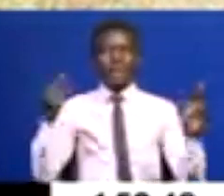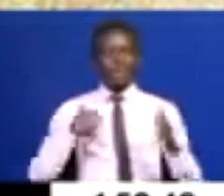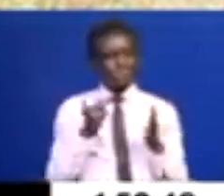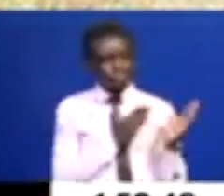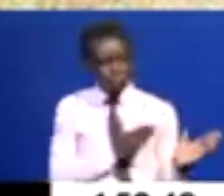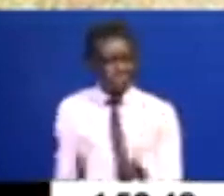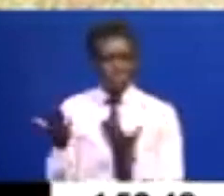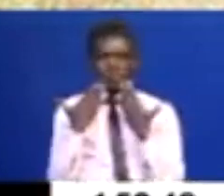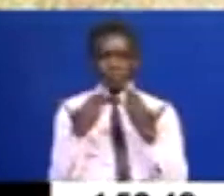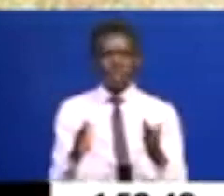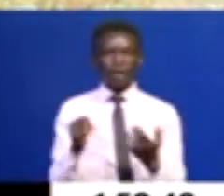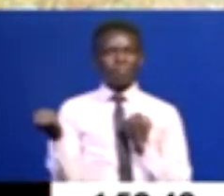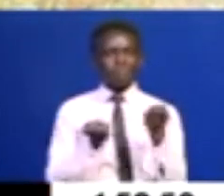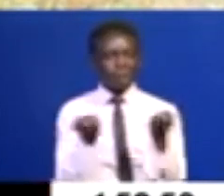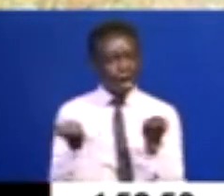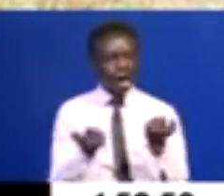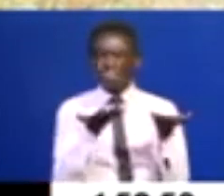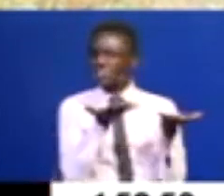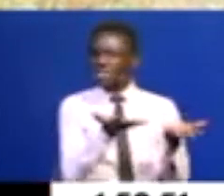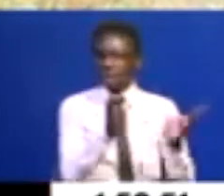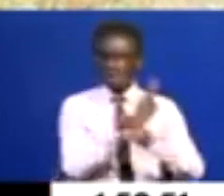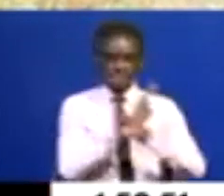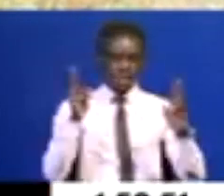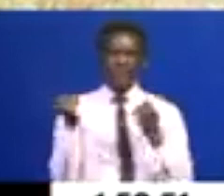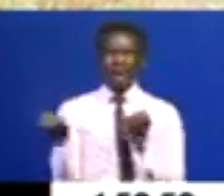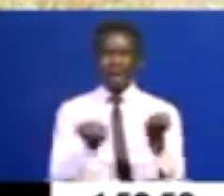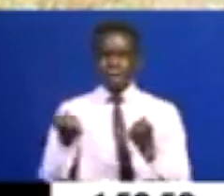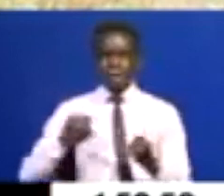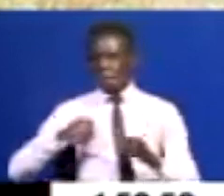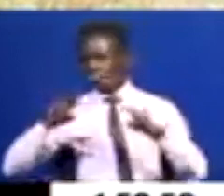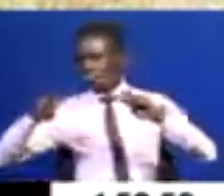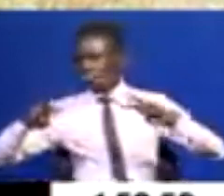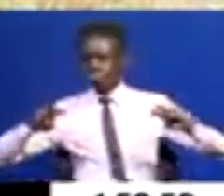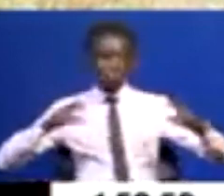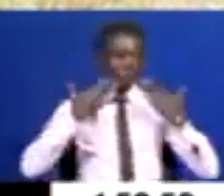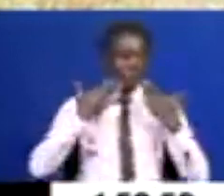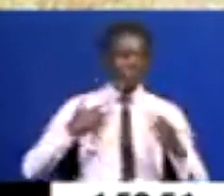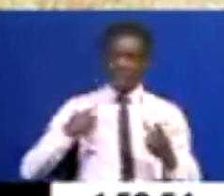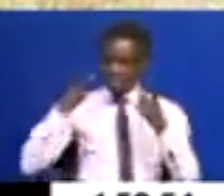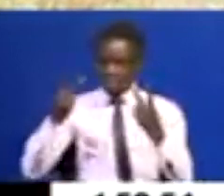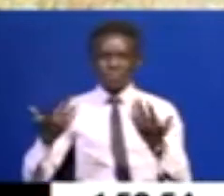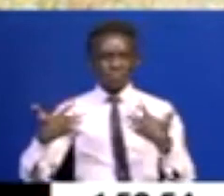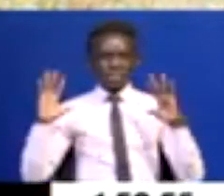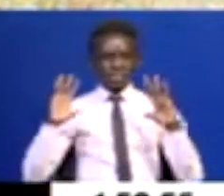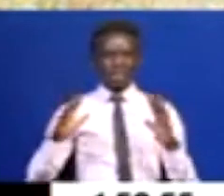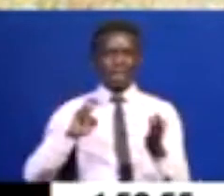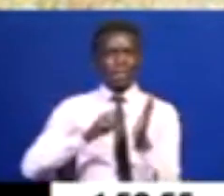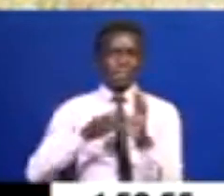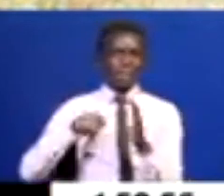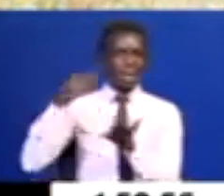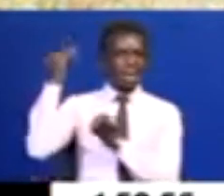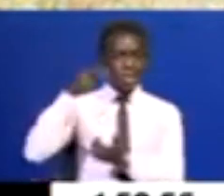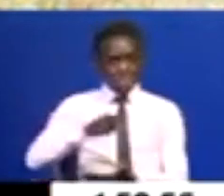vilivyo, gari lipo tayari, gari limeshaliangalia, nimeshali ona na subiri tu Mungu akijalia